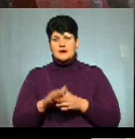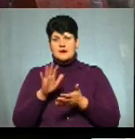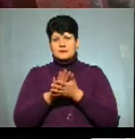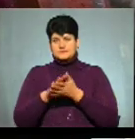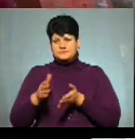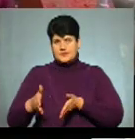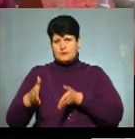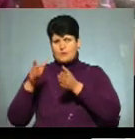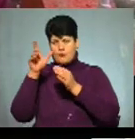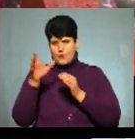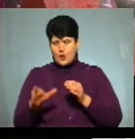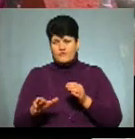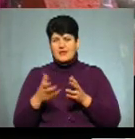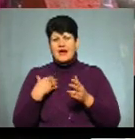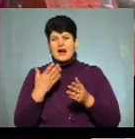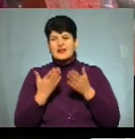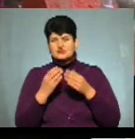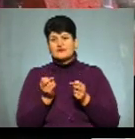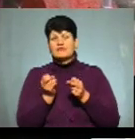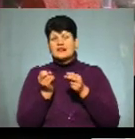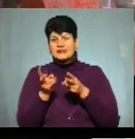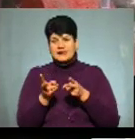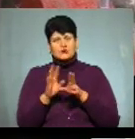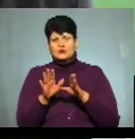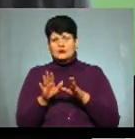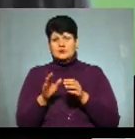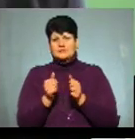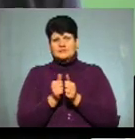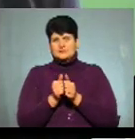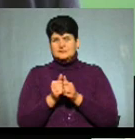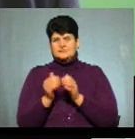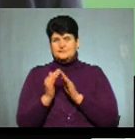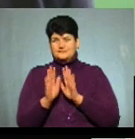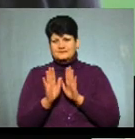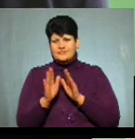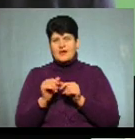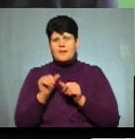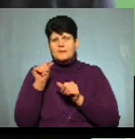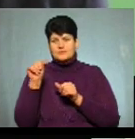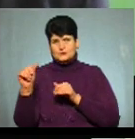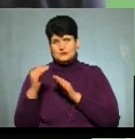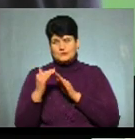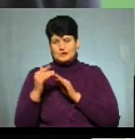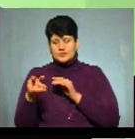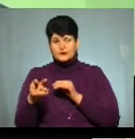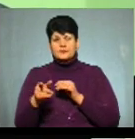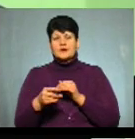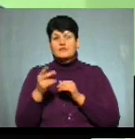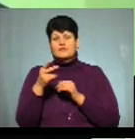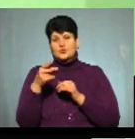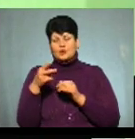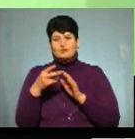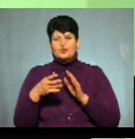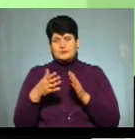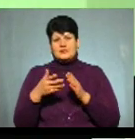мусоропровід. А якщо виносити, то не в дворі, а тільки туди, за межі двору. Богдан Крупніцький також мешкає у квартирі другого під'їзду.